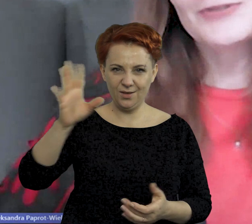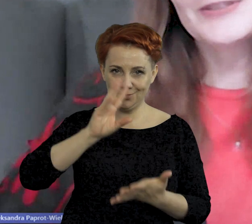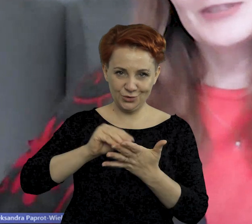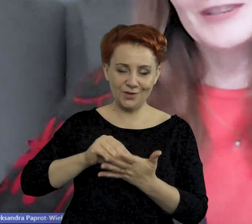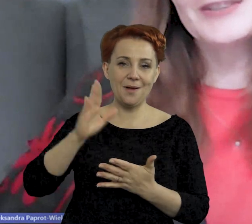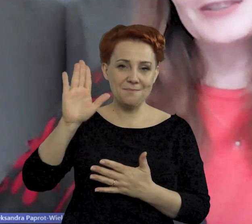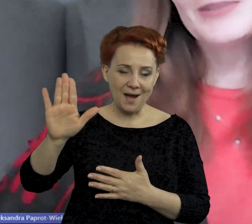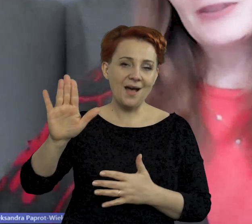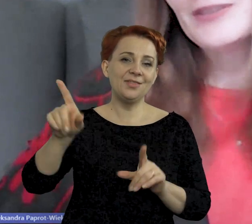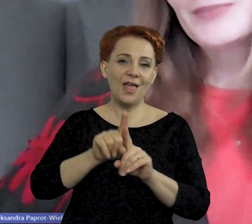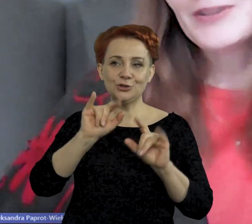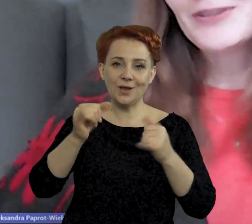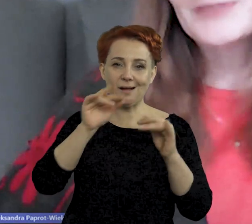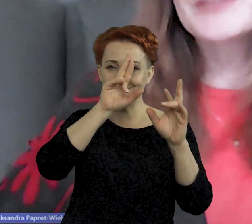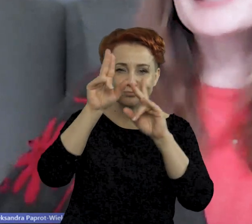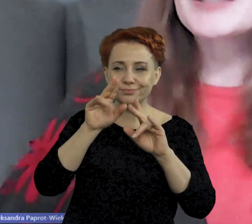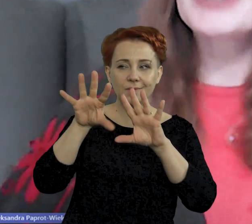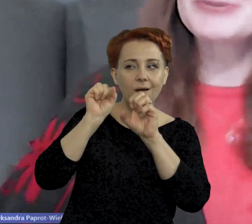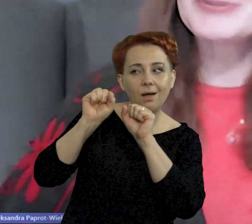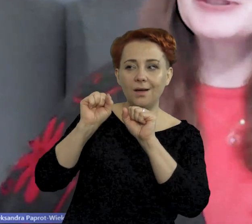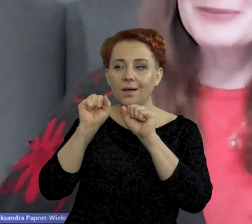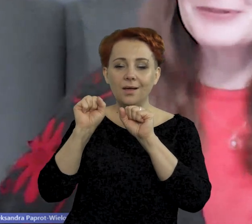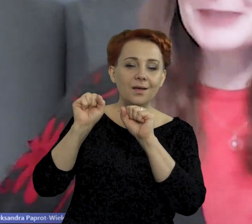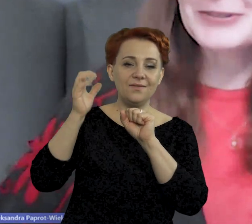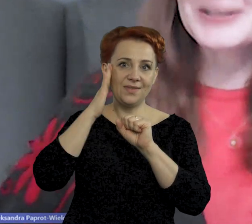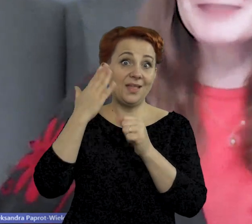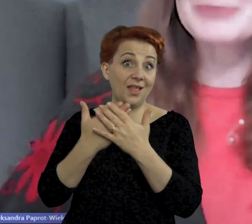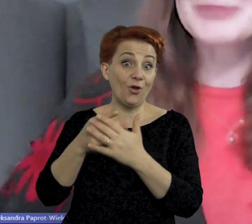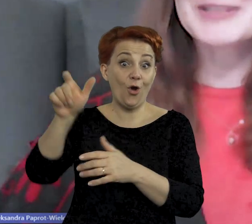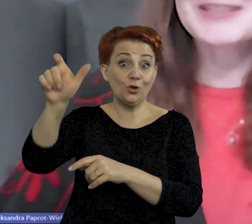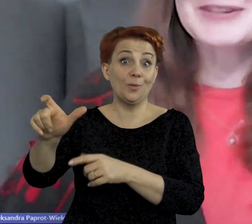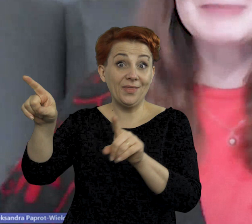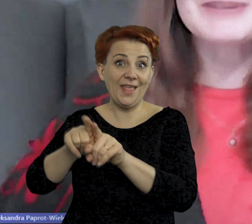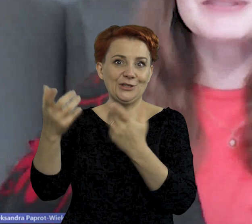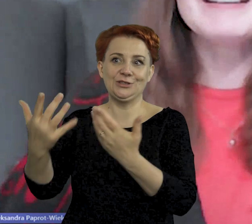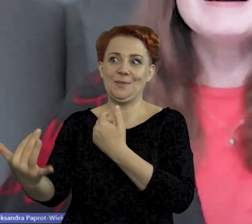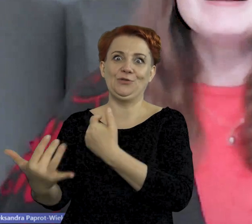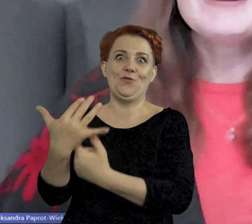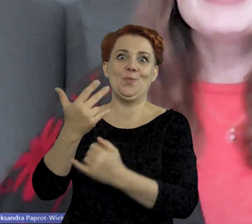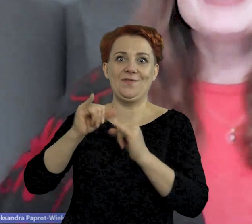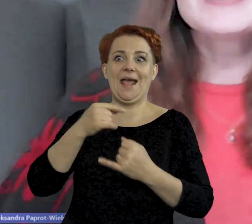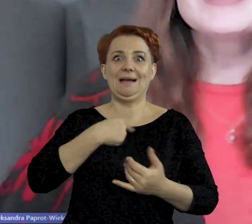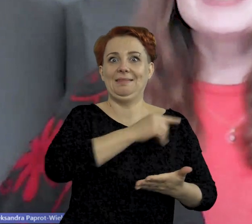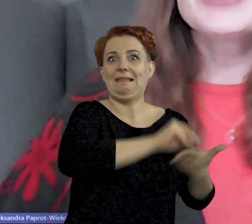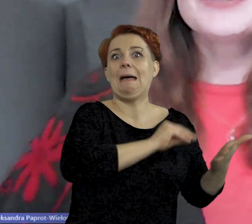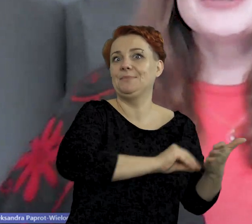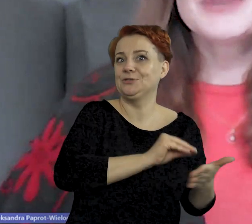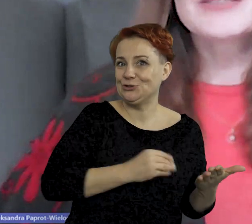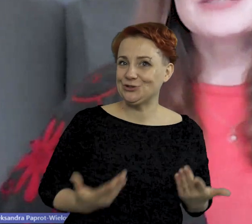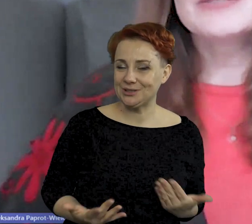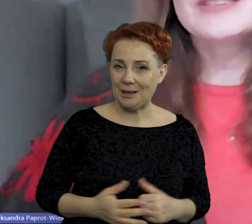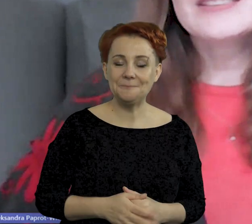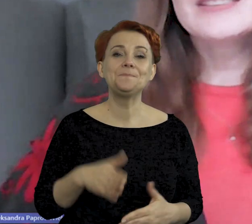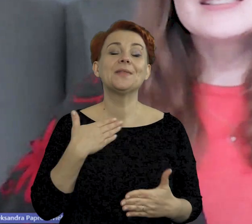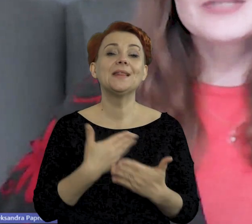je odczytywać i jak je interpretować, więc też chcą mieć wpływ na to, jak będą przedstawieni, prawda? Więc tutaj widzimy,